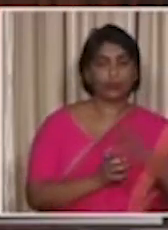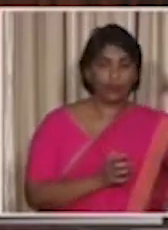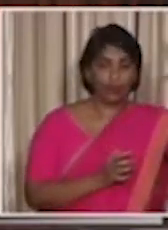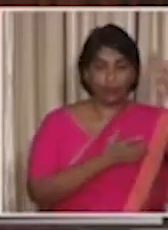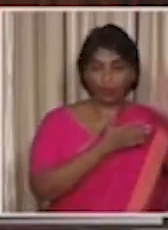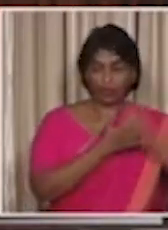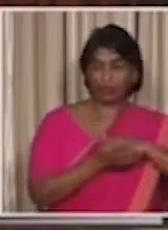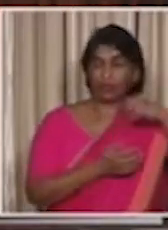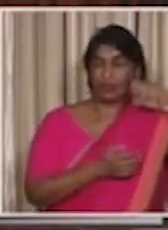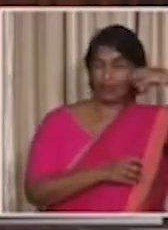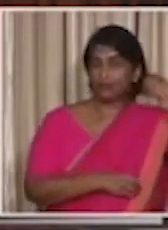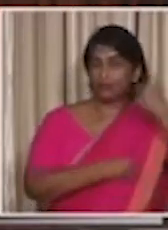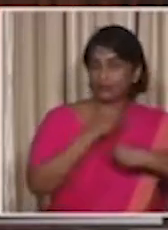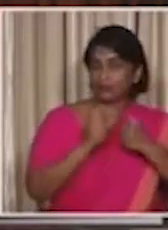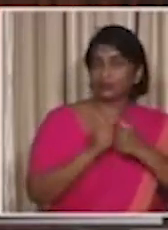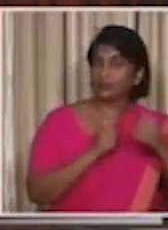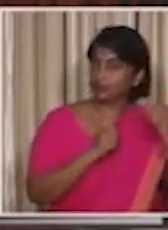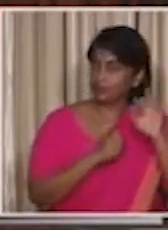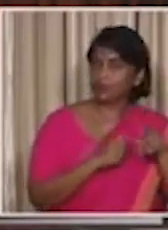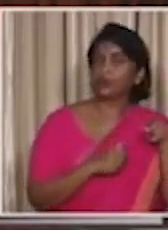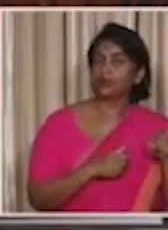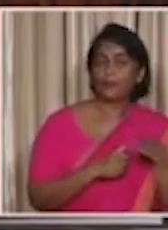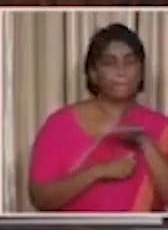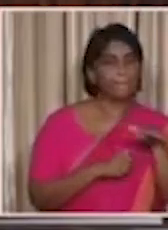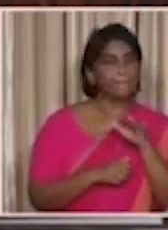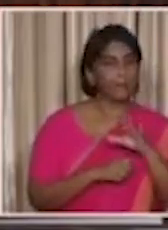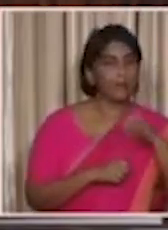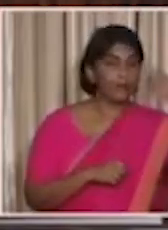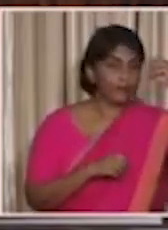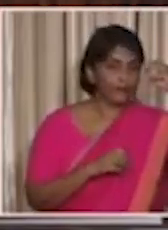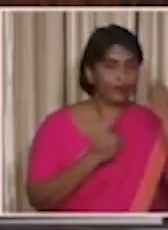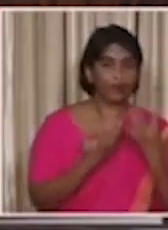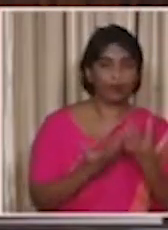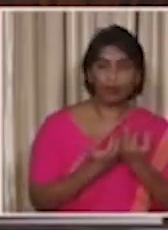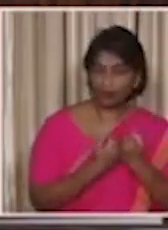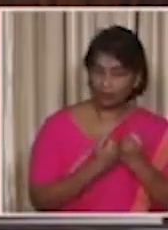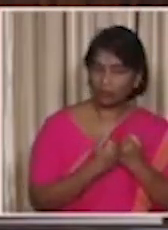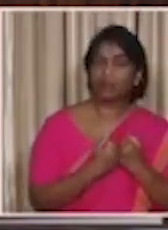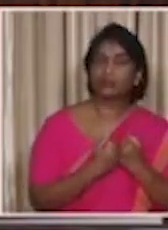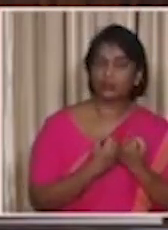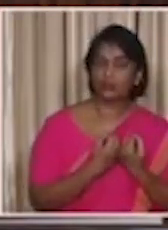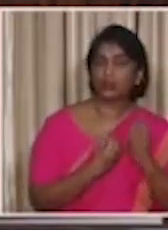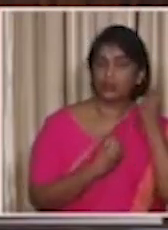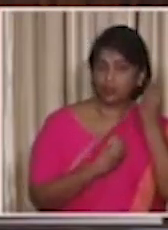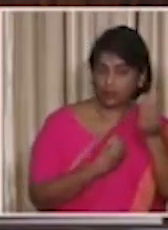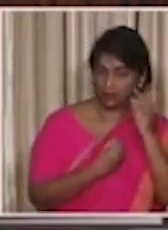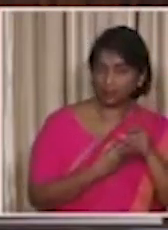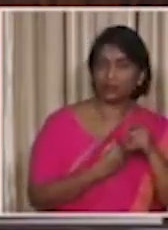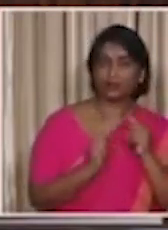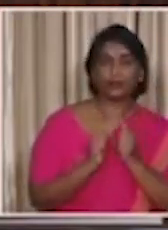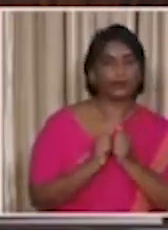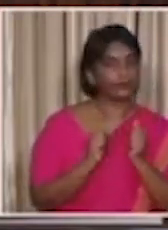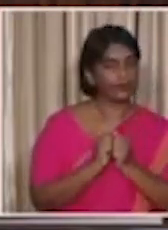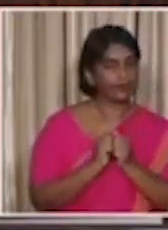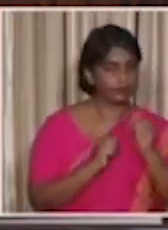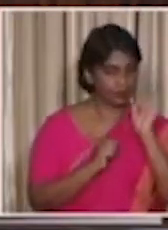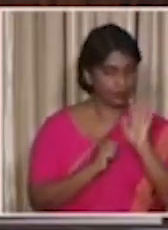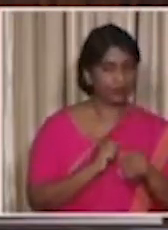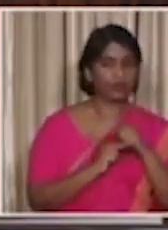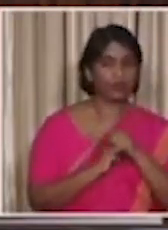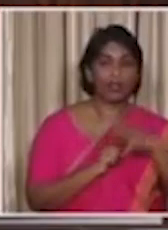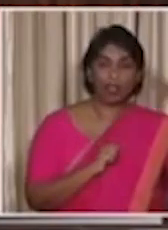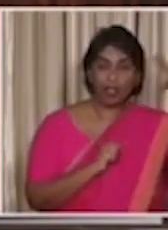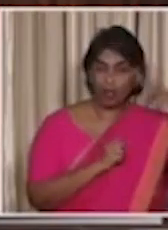පුනර්ජනනීය බලශක්ති උත්පාදනය ඔස්සේ මේ ප්‍රදේශවලට විදුලි බලය අවශ්‍යතා සපුරාලීම සඳහා කටයුතු කරනවා.